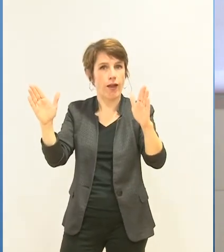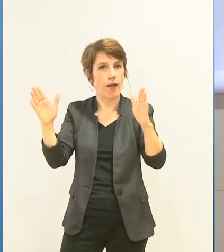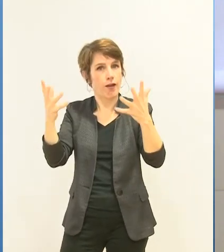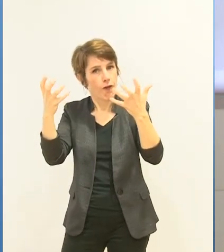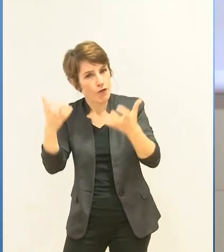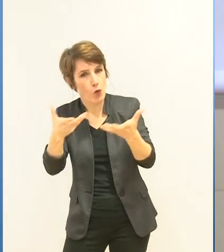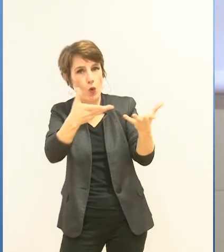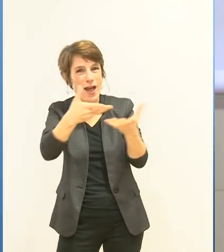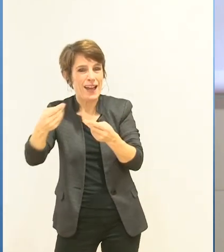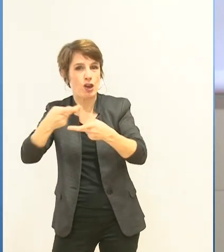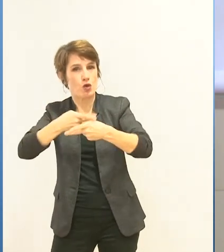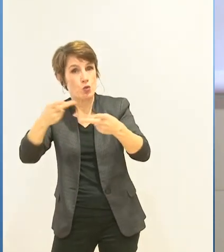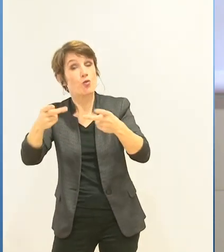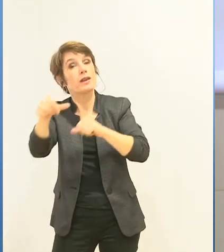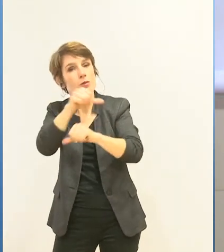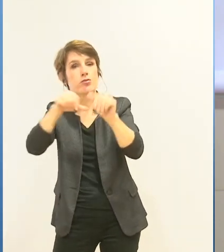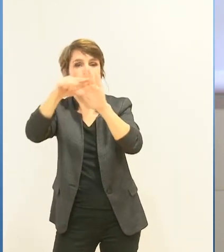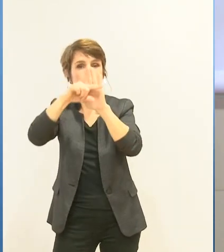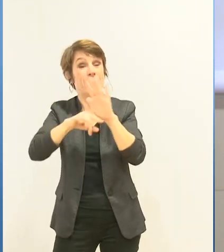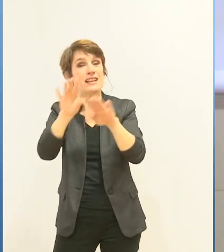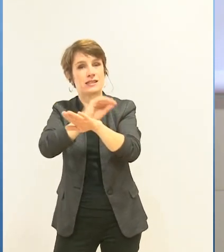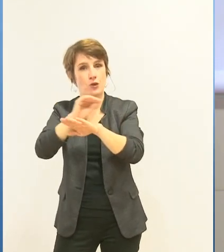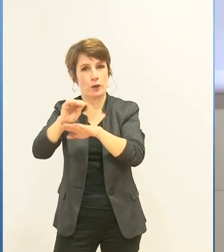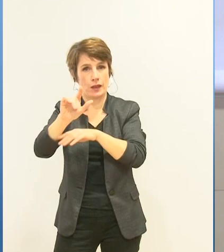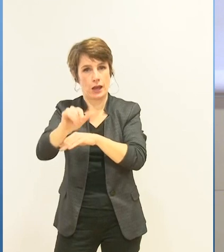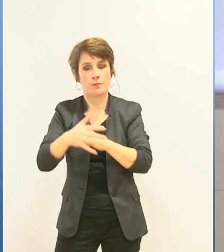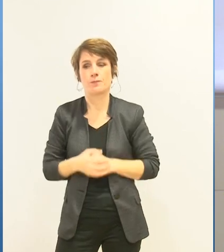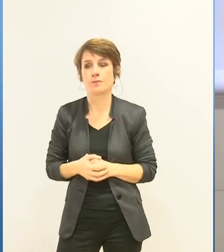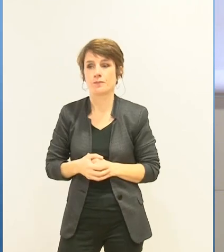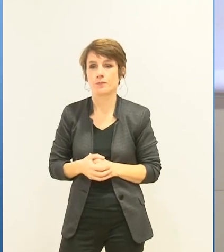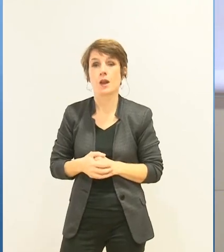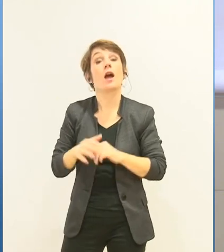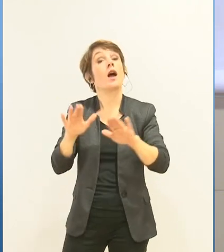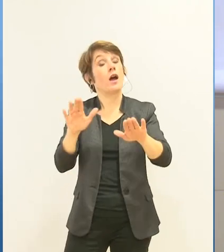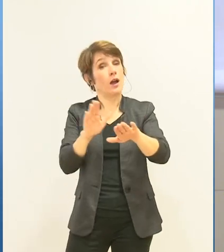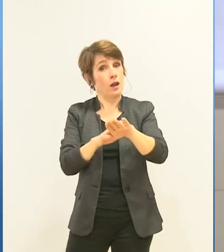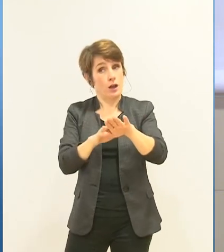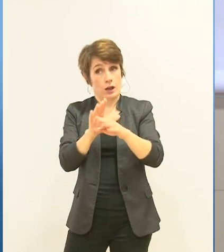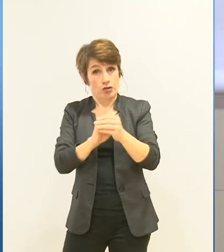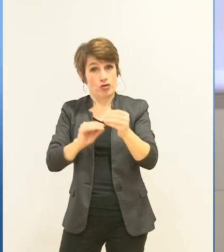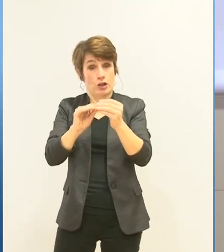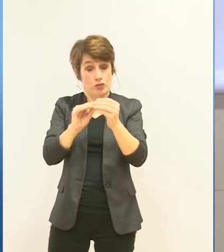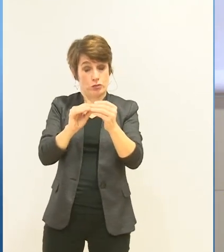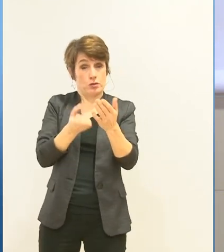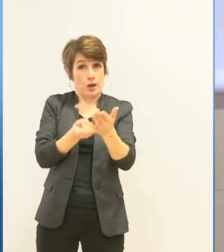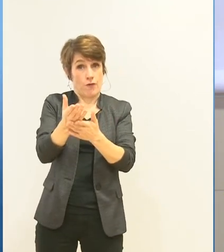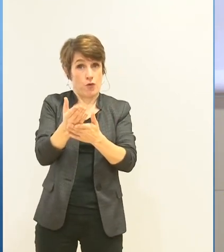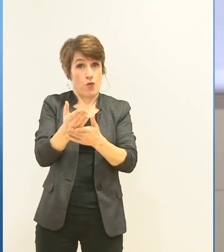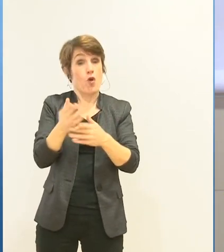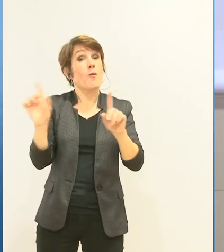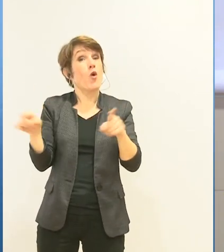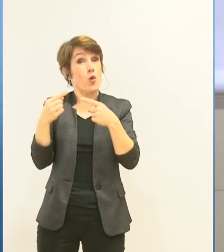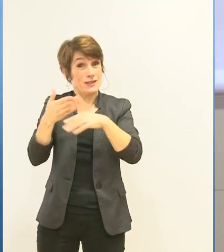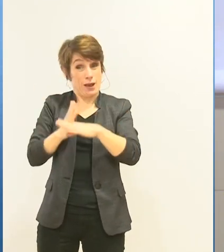les conditions les plus sécurisées possibles entre temps il faut également souligner le fait que un concert prévu au mois de décembre a été